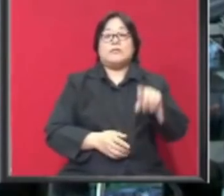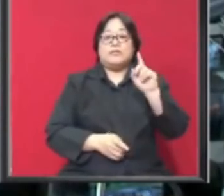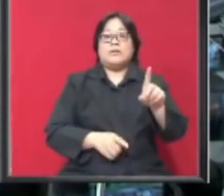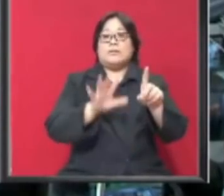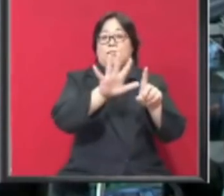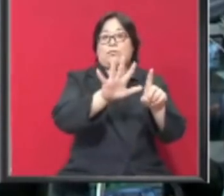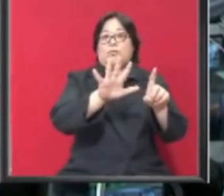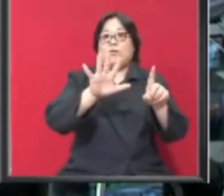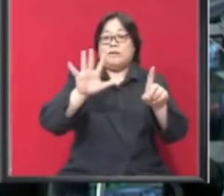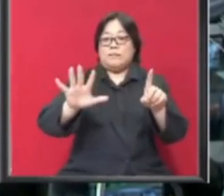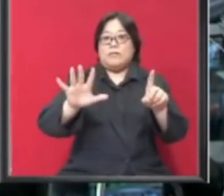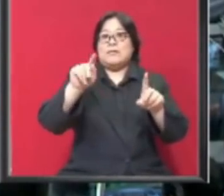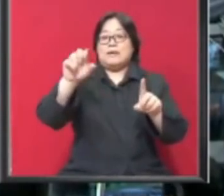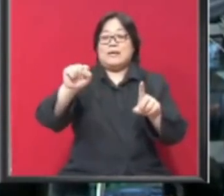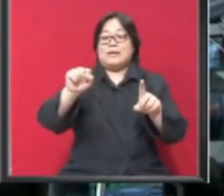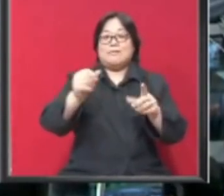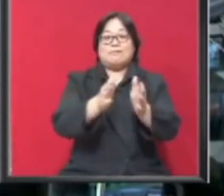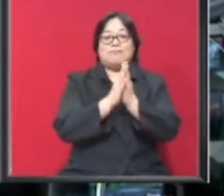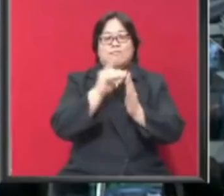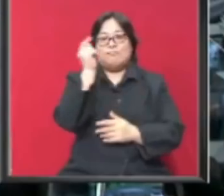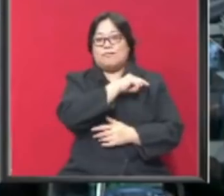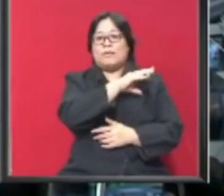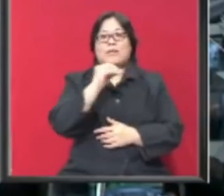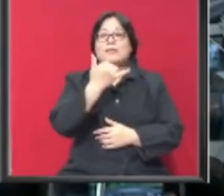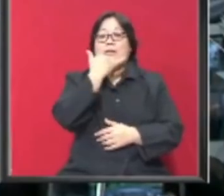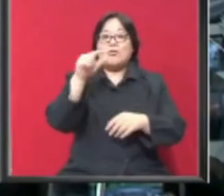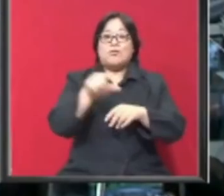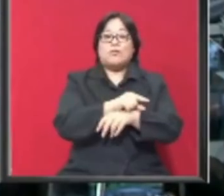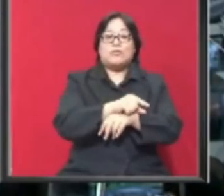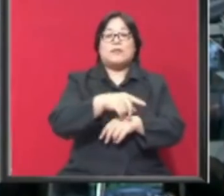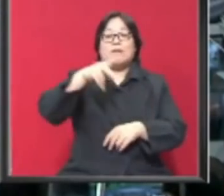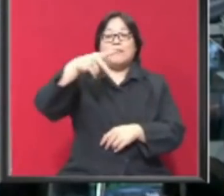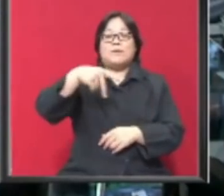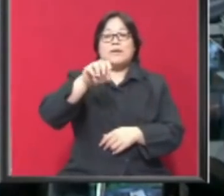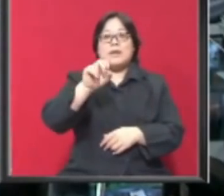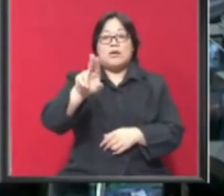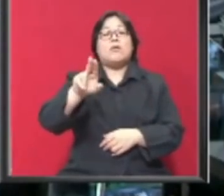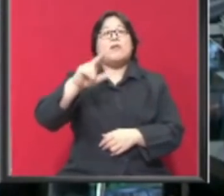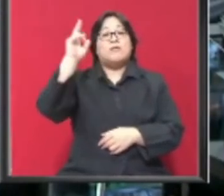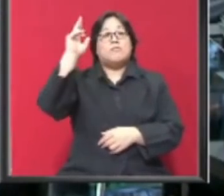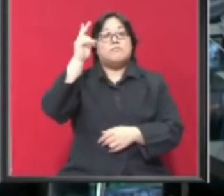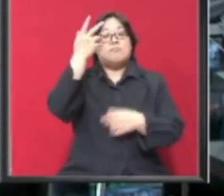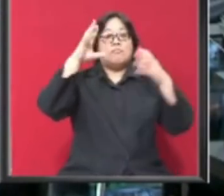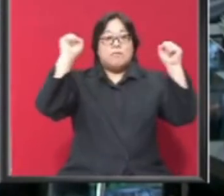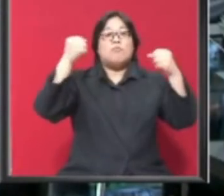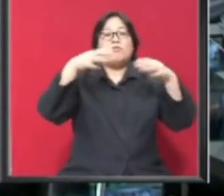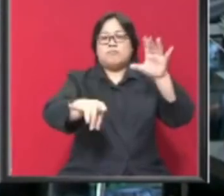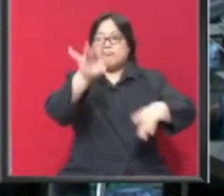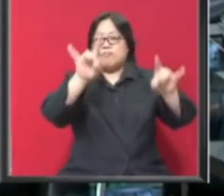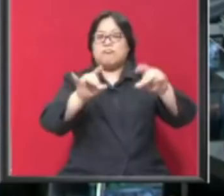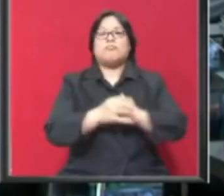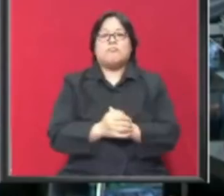oleh Menteri Keuangan saya rezeki diri saya Dan Pati saya untuk menyokong atau tidak